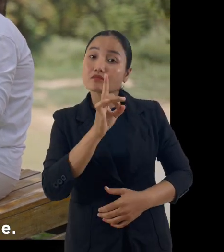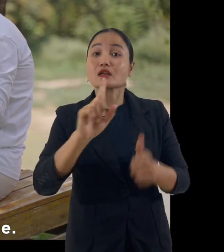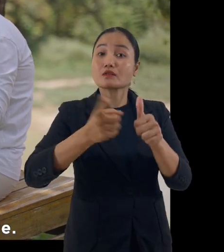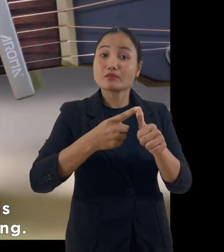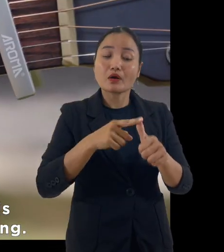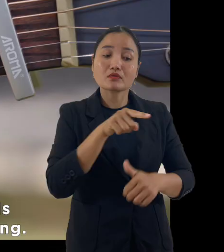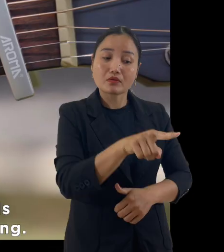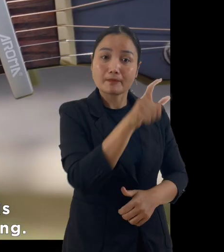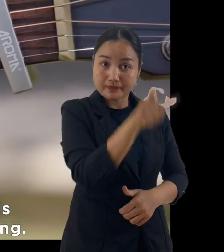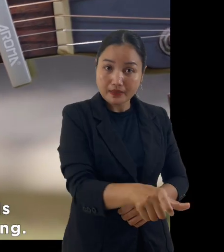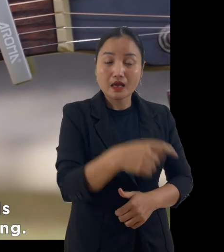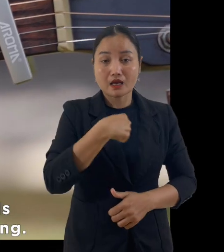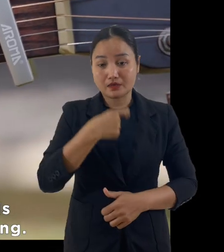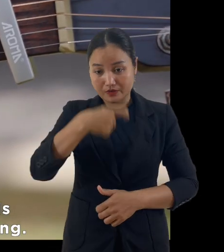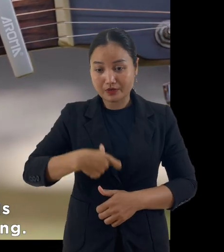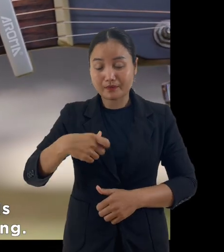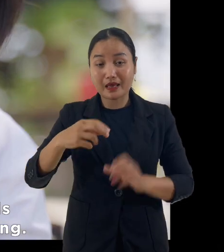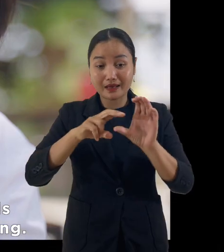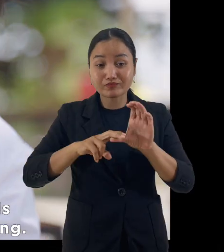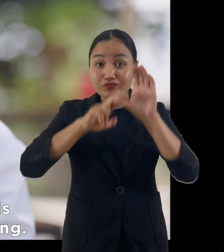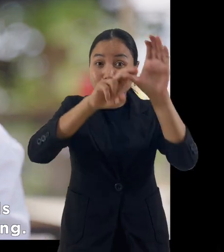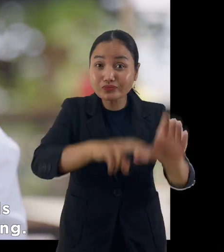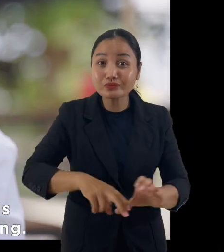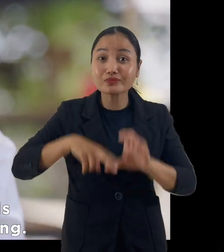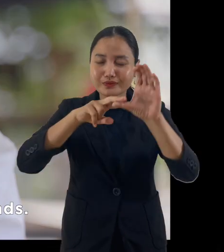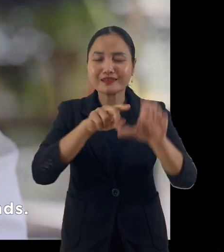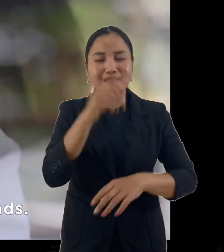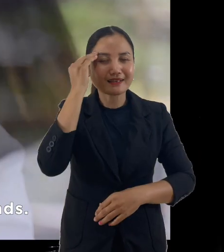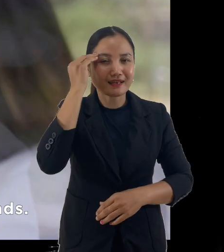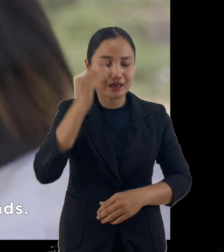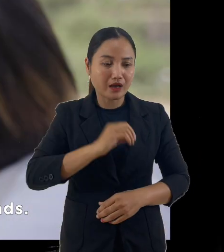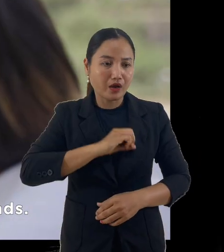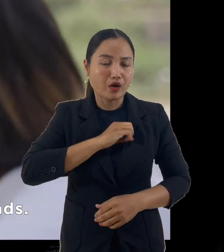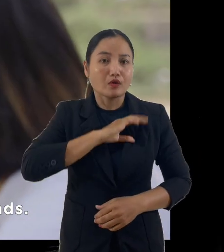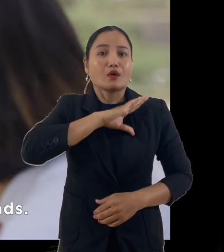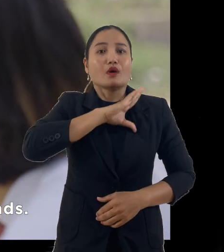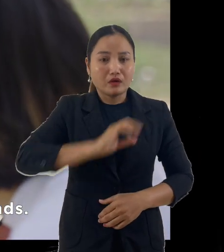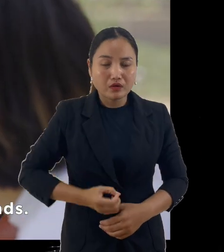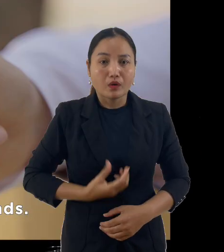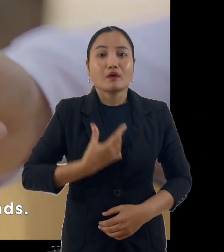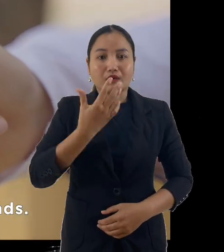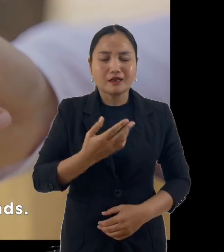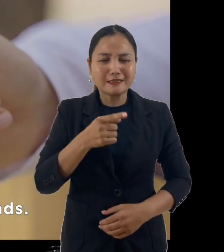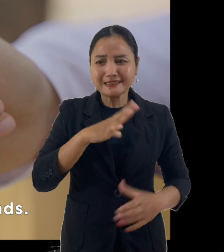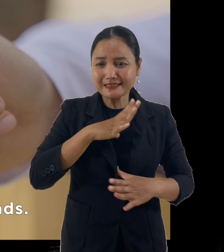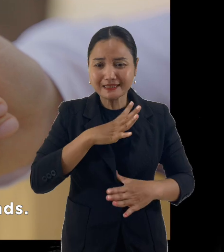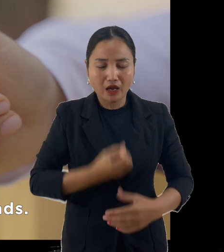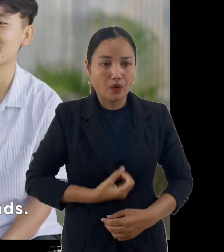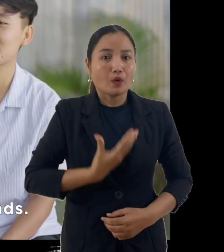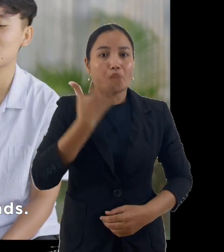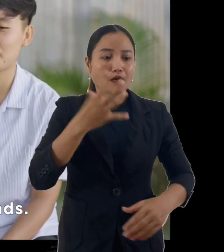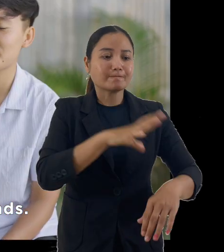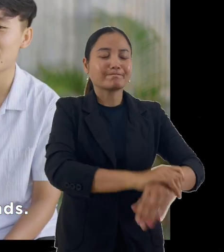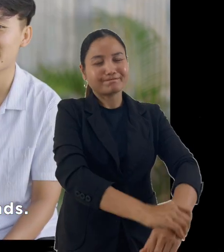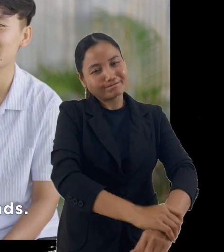ដែរប៉ុន្តែដោយសារតែពេលហ្នឹងនៅក្នុងកន្ត្រកមានតែគាត់ឲ្យខ្ញុំហើយដូចដឹងស្រាប់ហើយអារម្មណ៍តែជីកត្រវាភ័យអញ្ចឹង